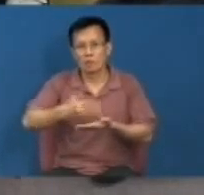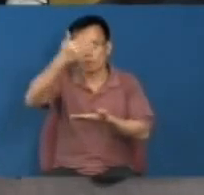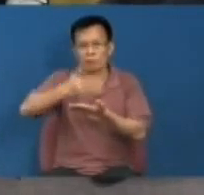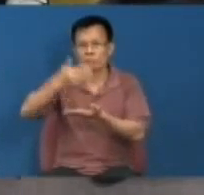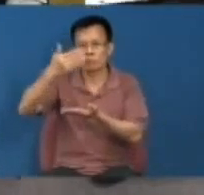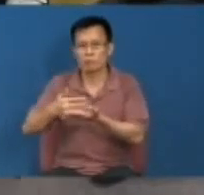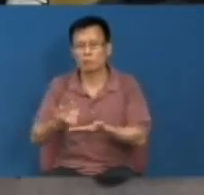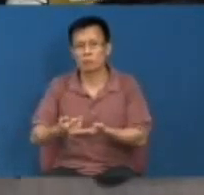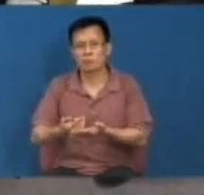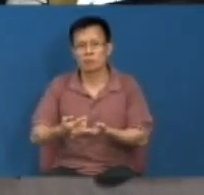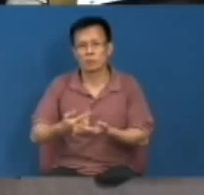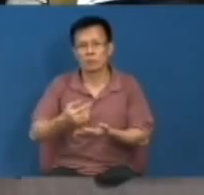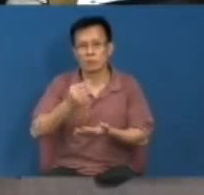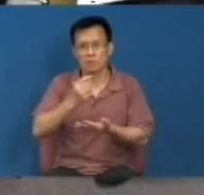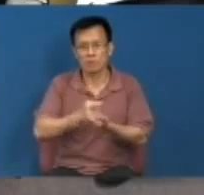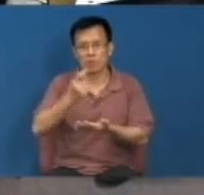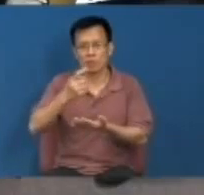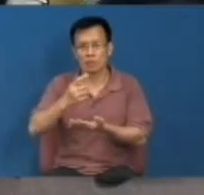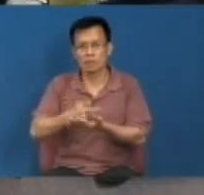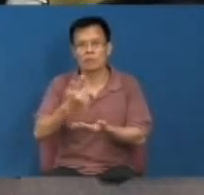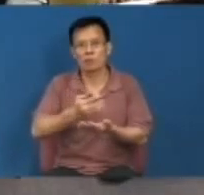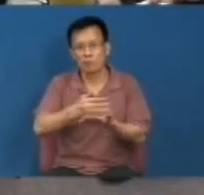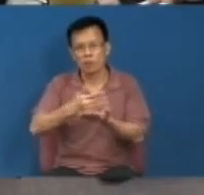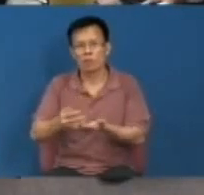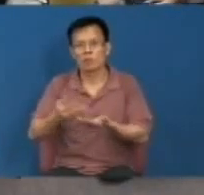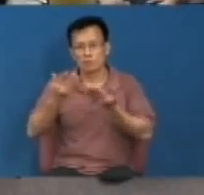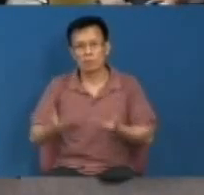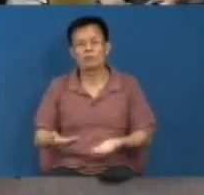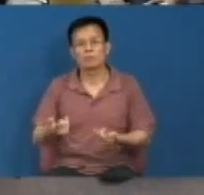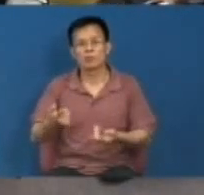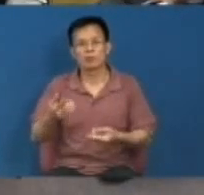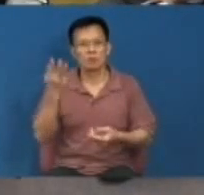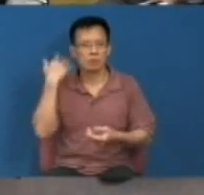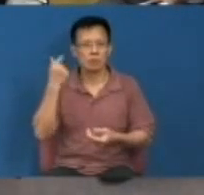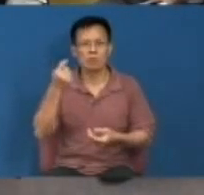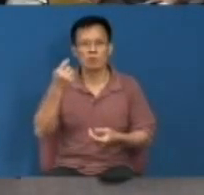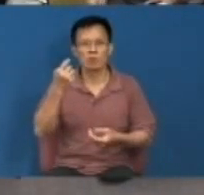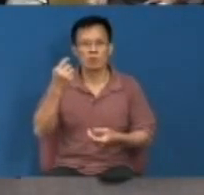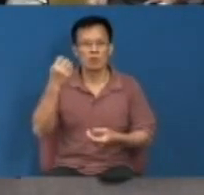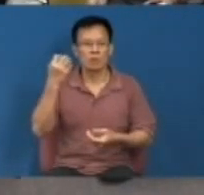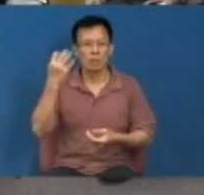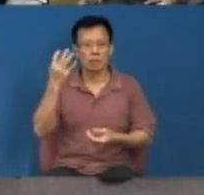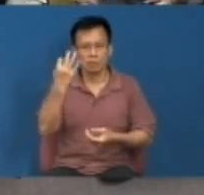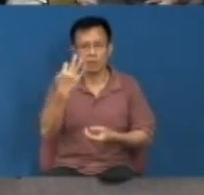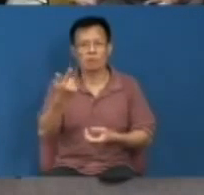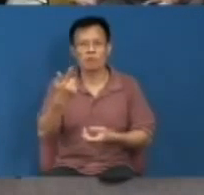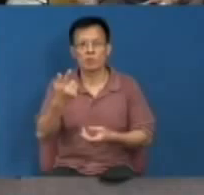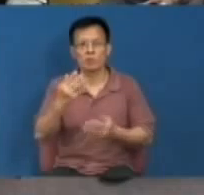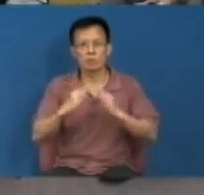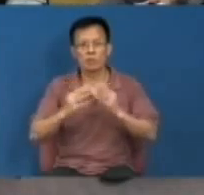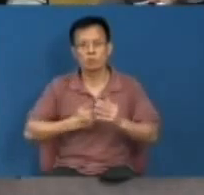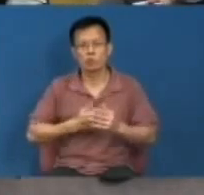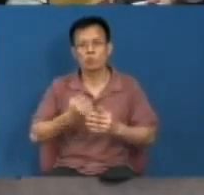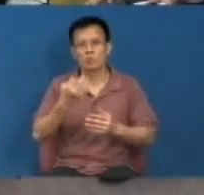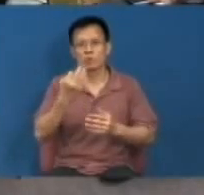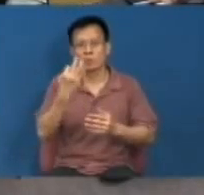後咧，嗰個價值佢能夠分享到佢哋就啊，咁我哋而家今日真係對剛才嘅三位嘅店鋪嘅業主同埋三